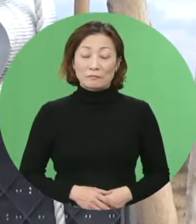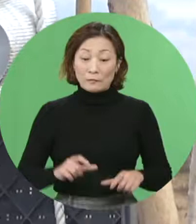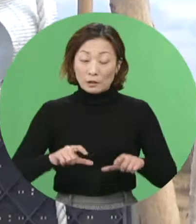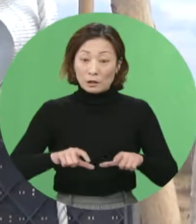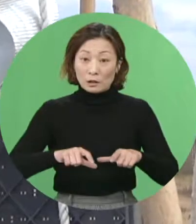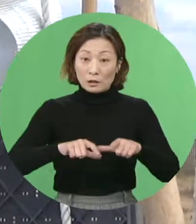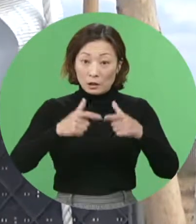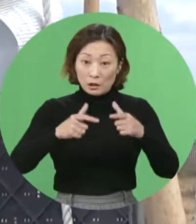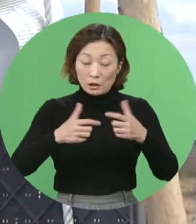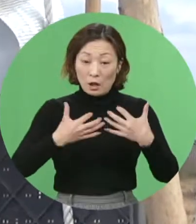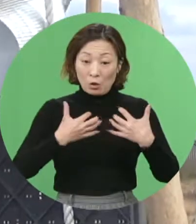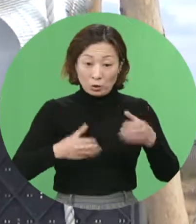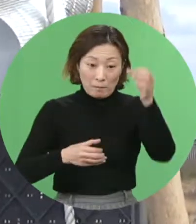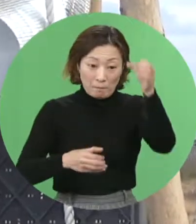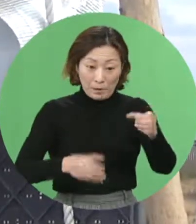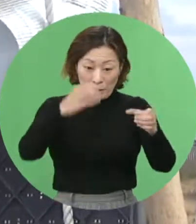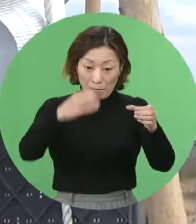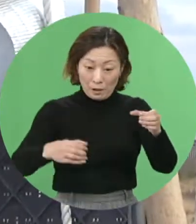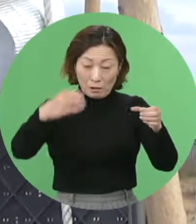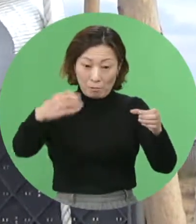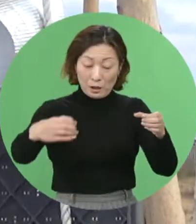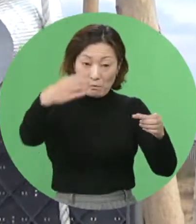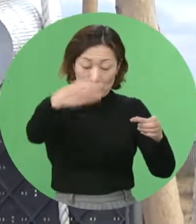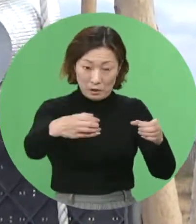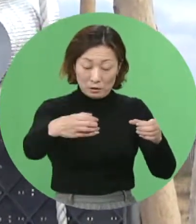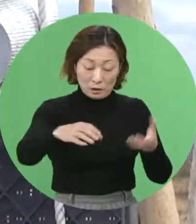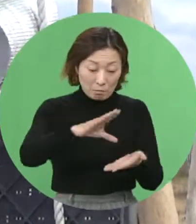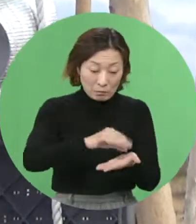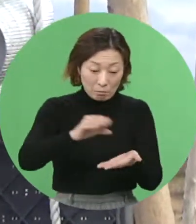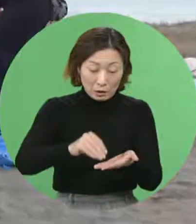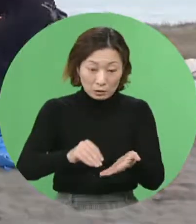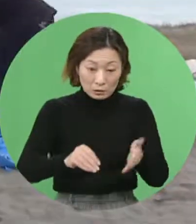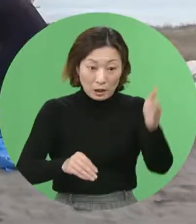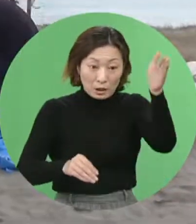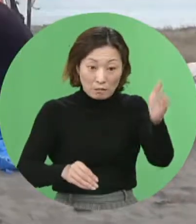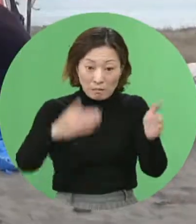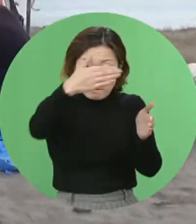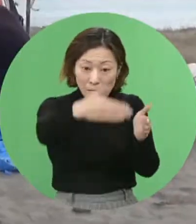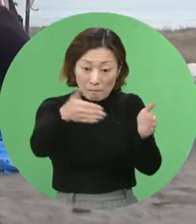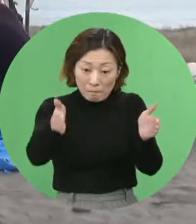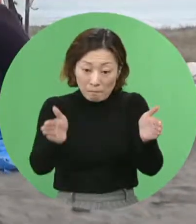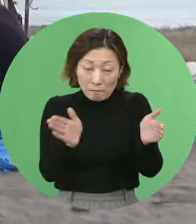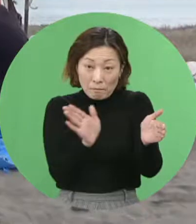流木で骨組みを作り、廃材を使って壁を張ります。